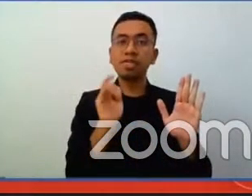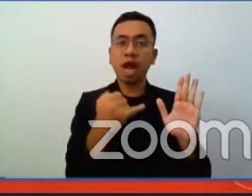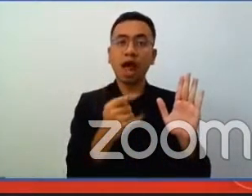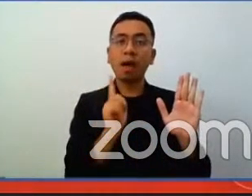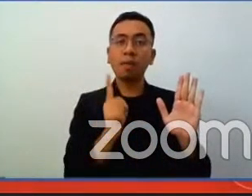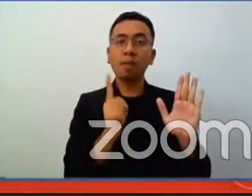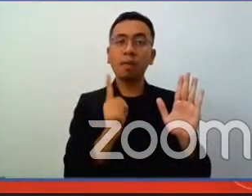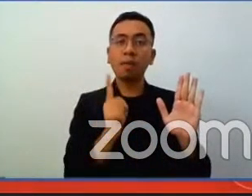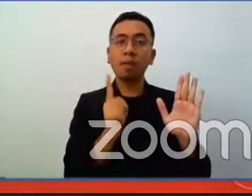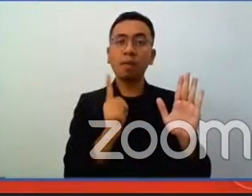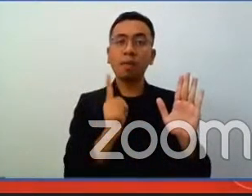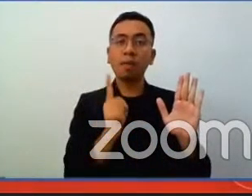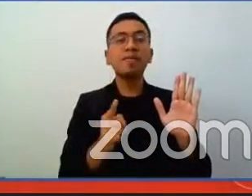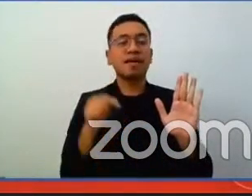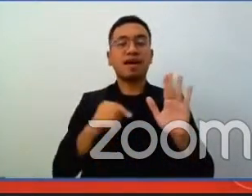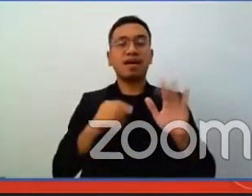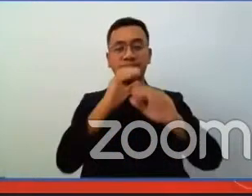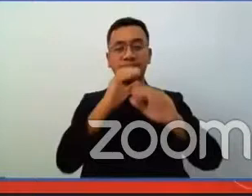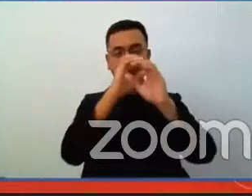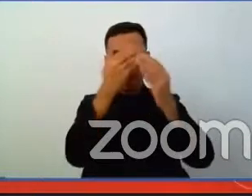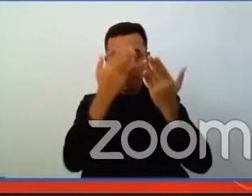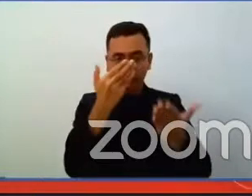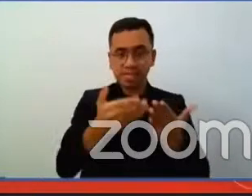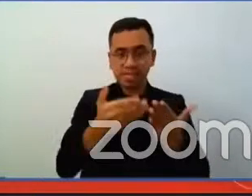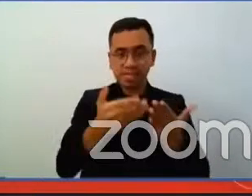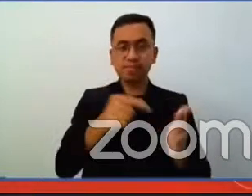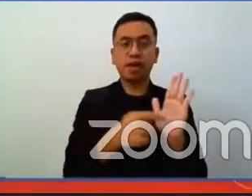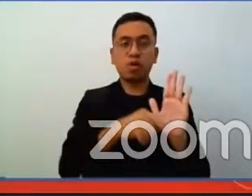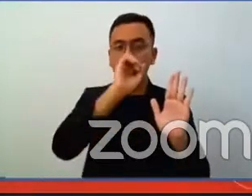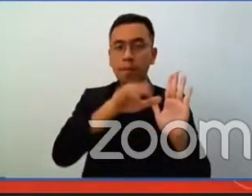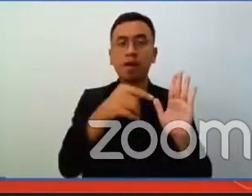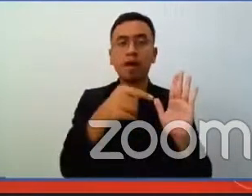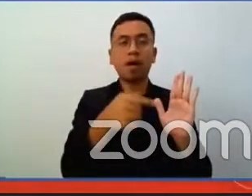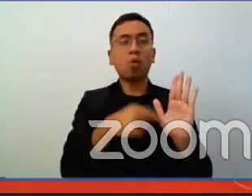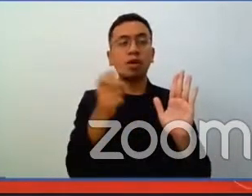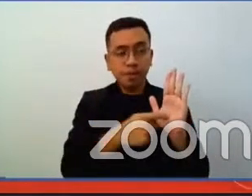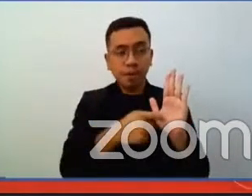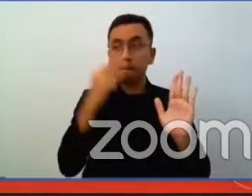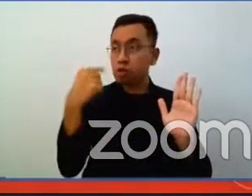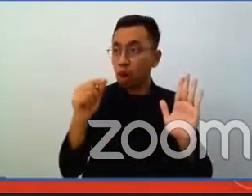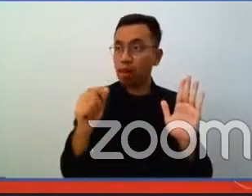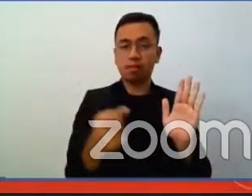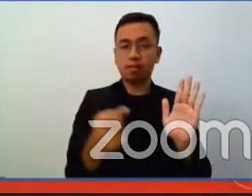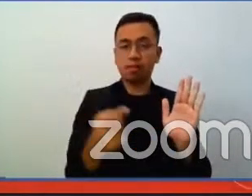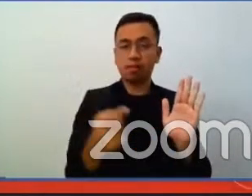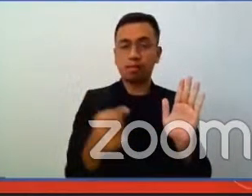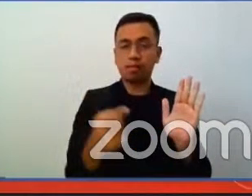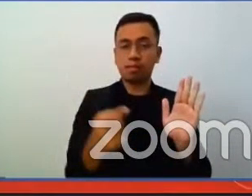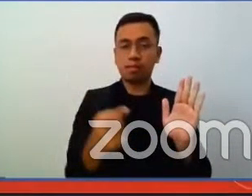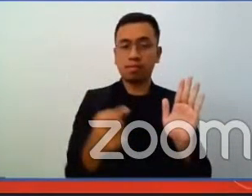aplikasi tersebut harusnya dia bisa mengajak anak-anak memahami, oh ini salah, ini benar. Jadi